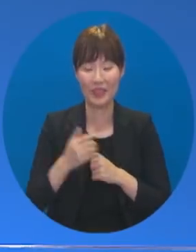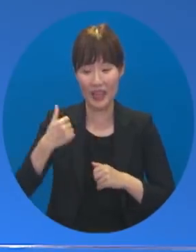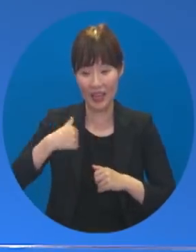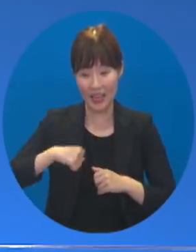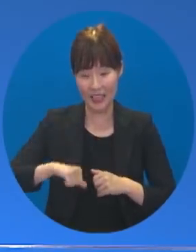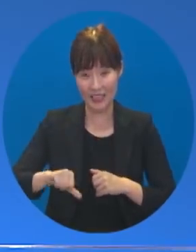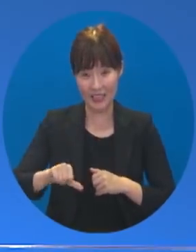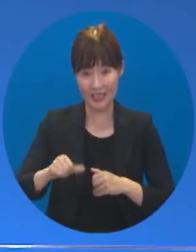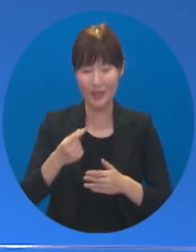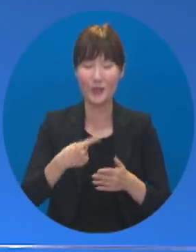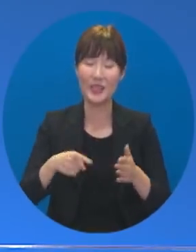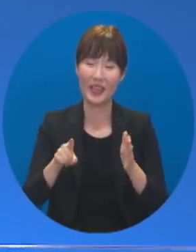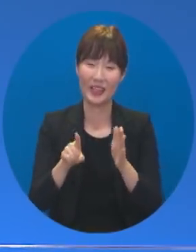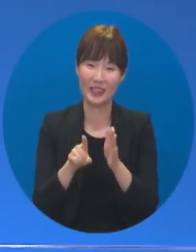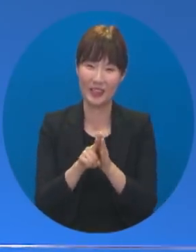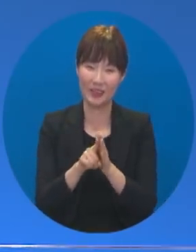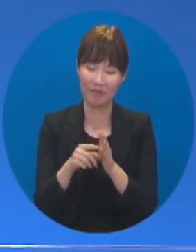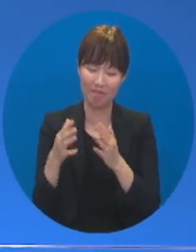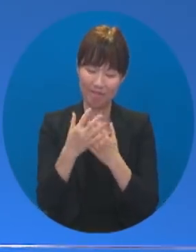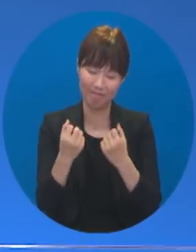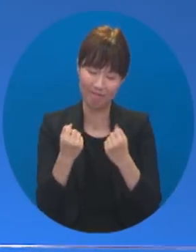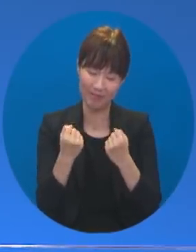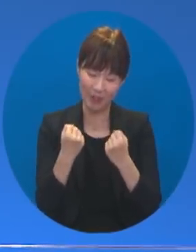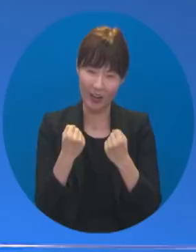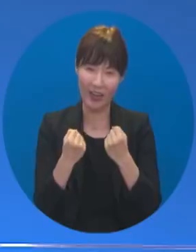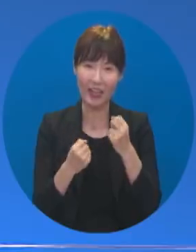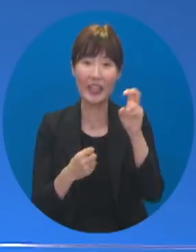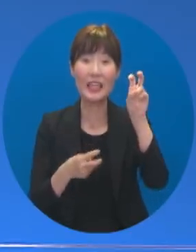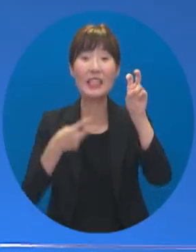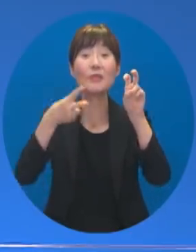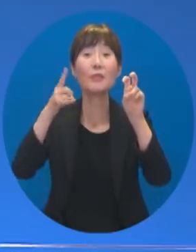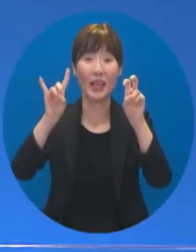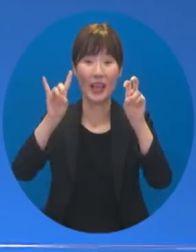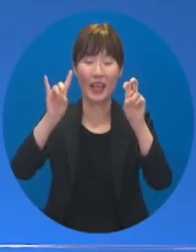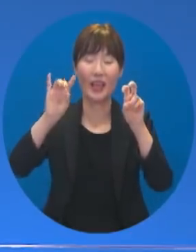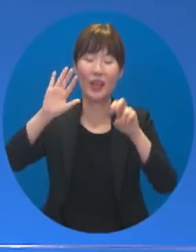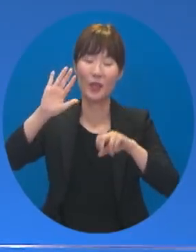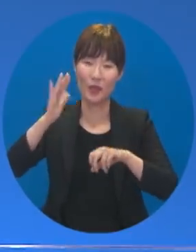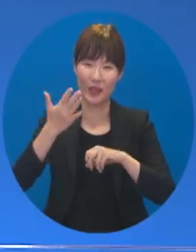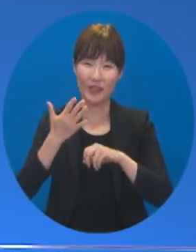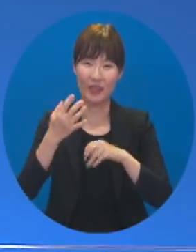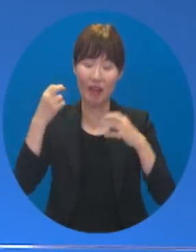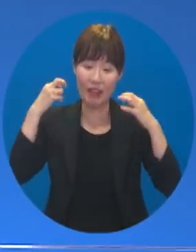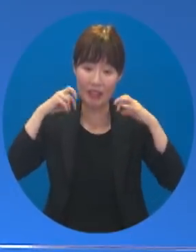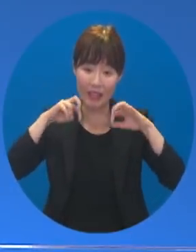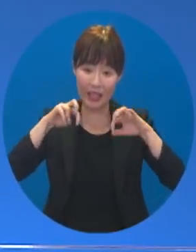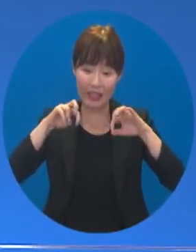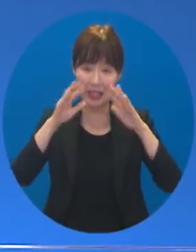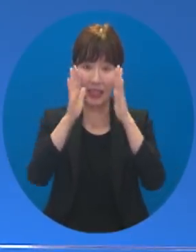원기가 정말 건강한 20대가 되어서 정말 이 다니엘 기도에